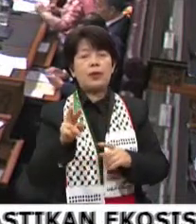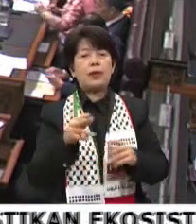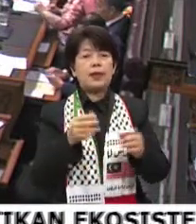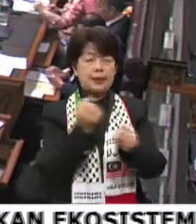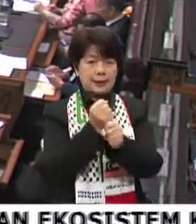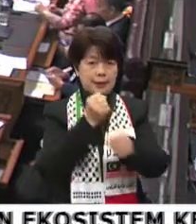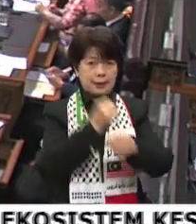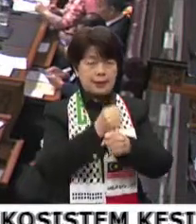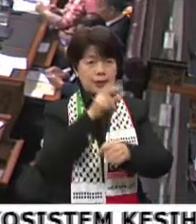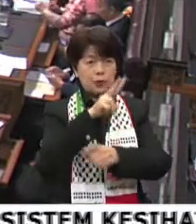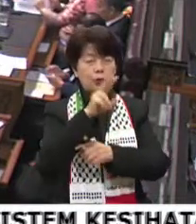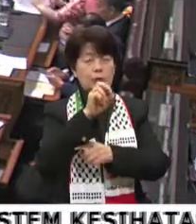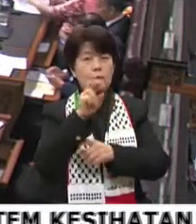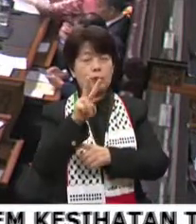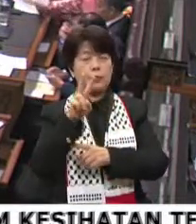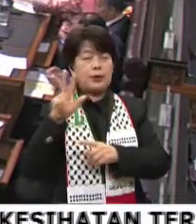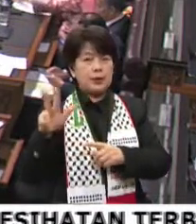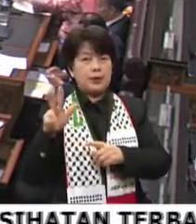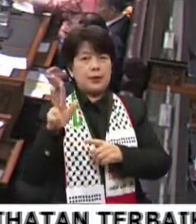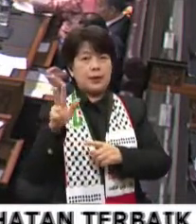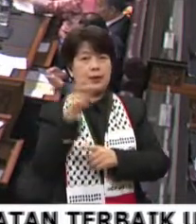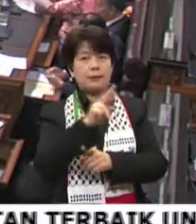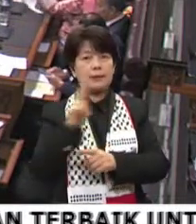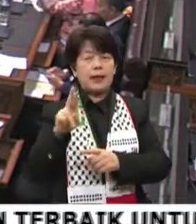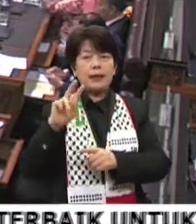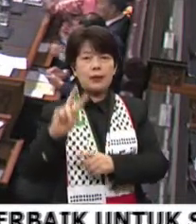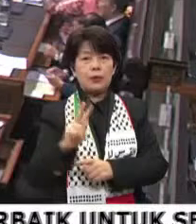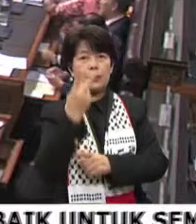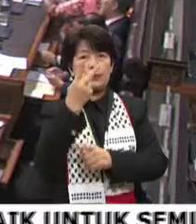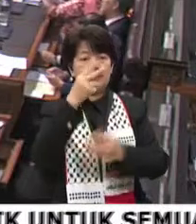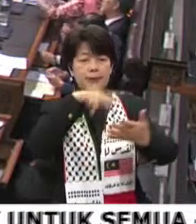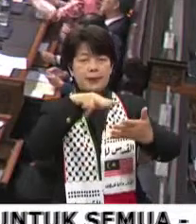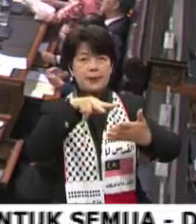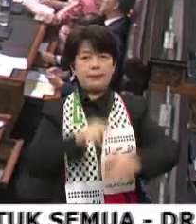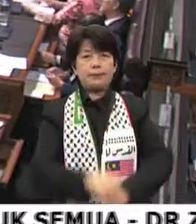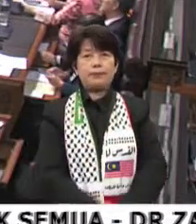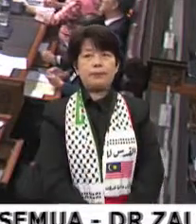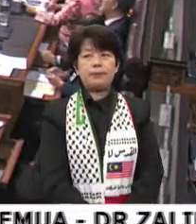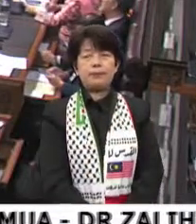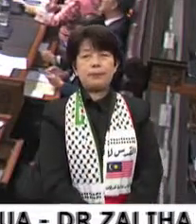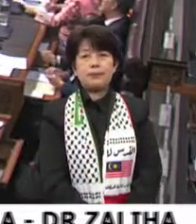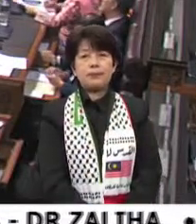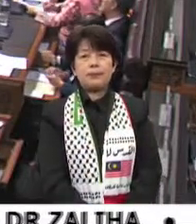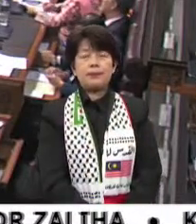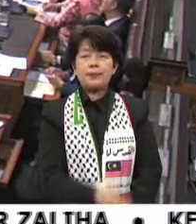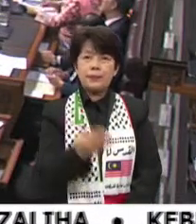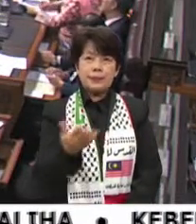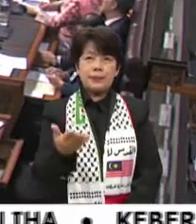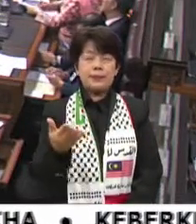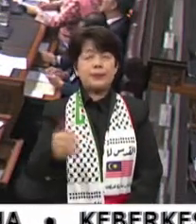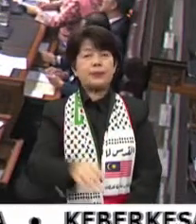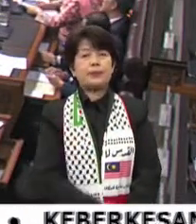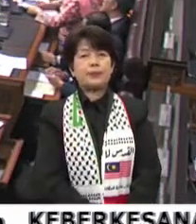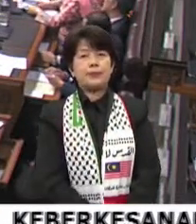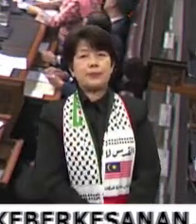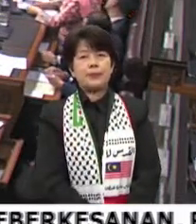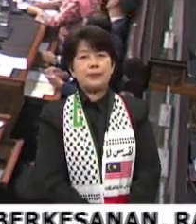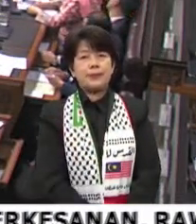pindaan 2023 bacaan kali yang kedua yang berhormat